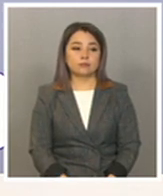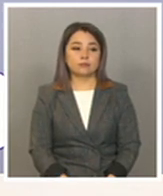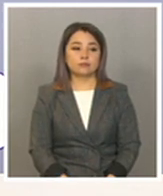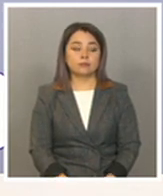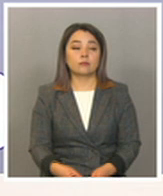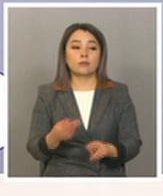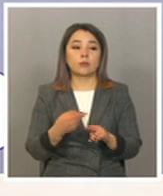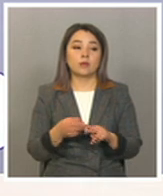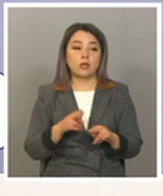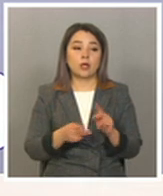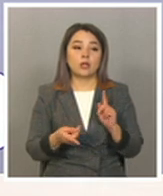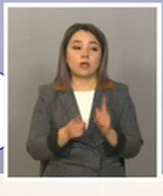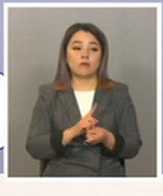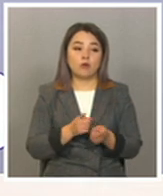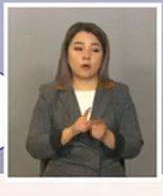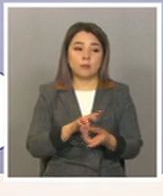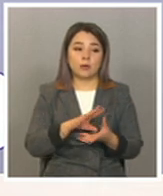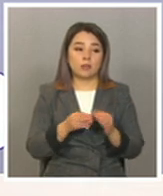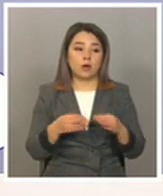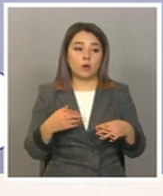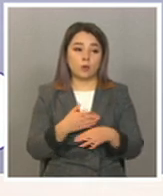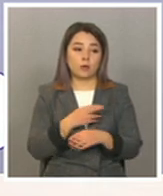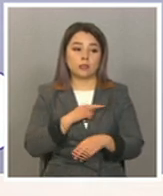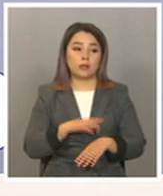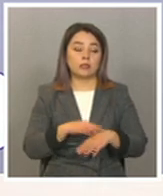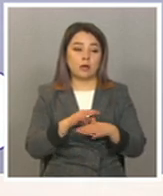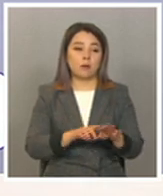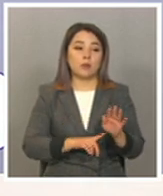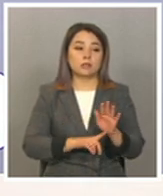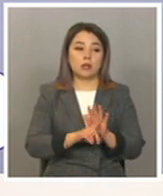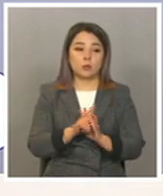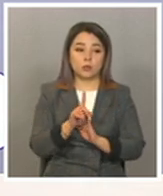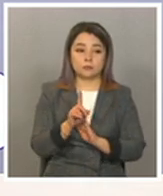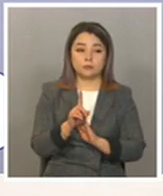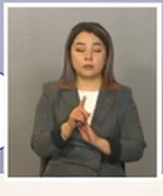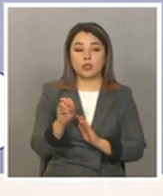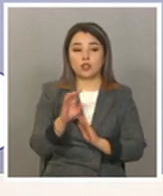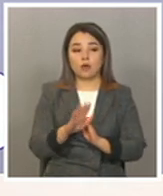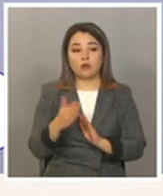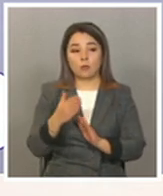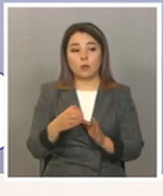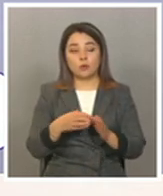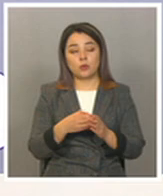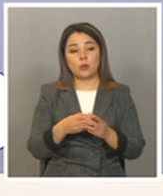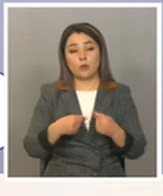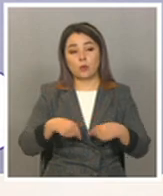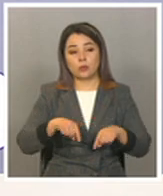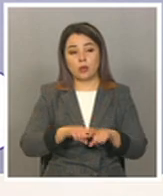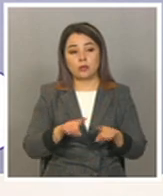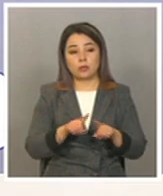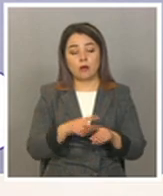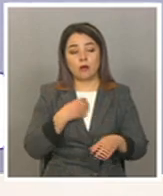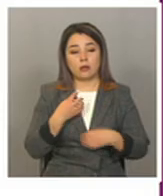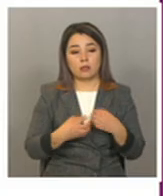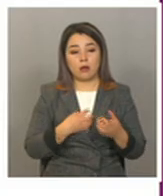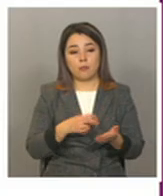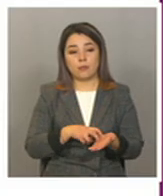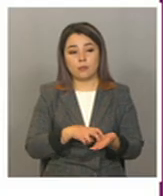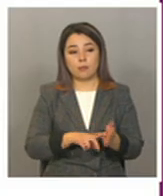Осы реформалық қозғалыстардың басталуы Европа отаршылдарын алаңдата